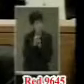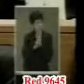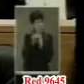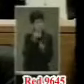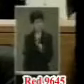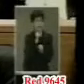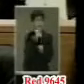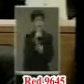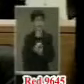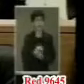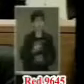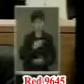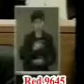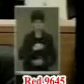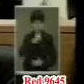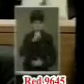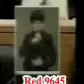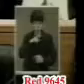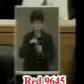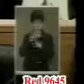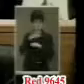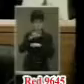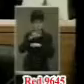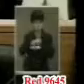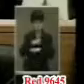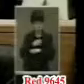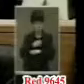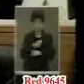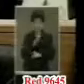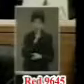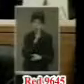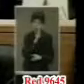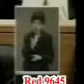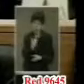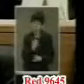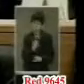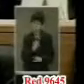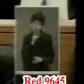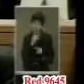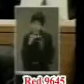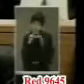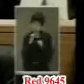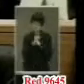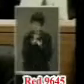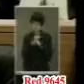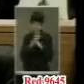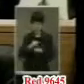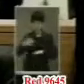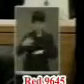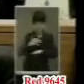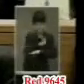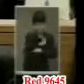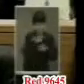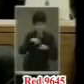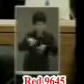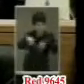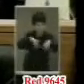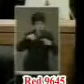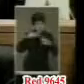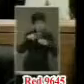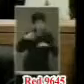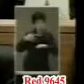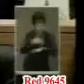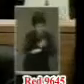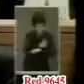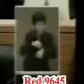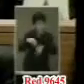รมผมขอกราบเรียนกับท่านประธานว่าเมื่อมีการยกพูดคำว่าการเมืองภาคประชาชน